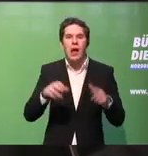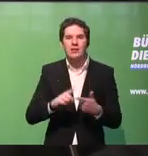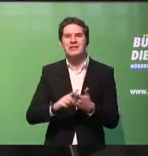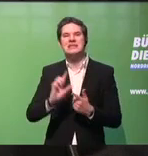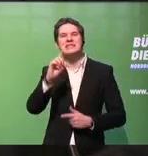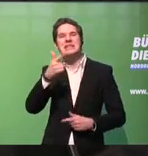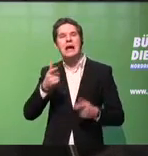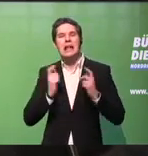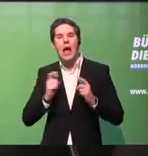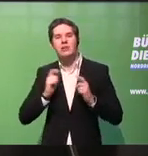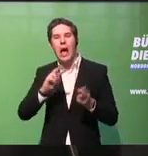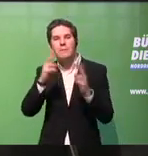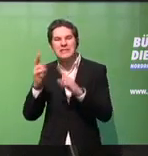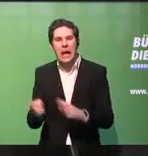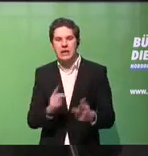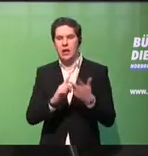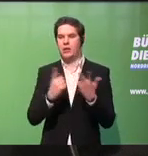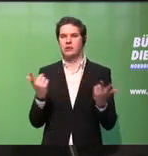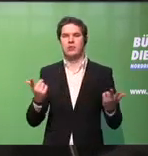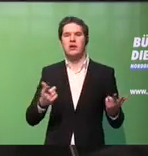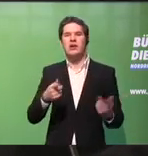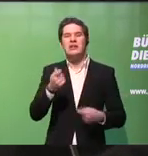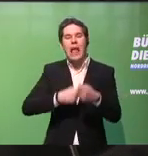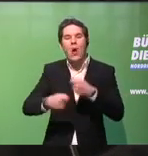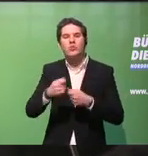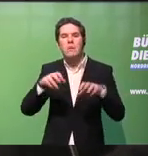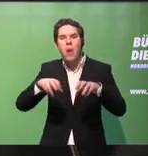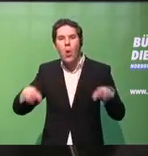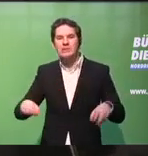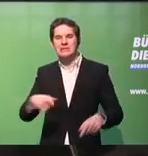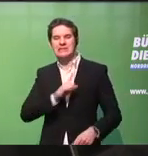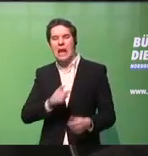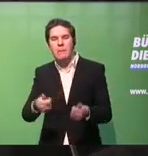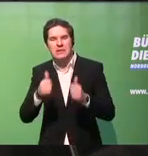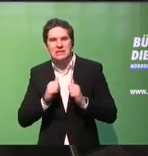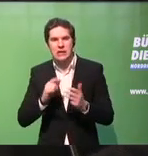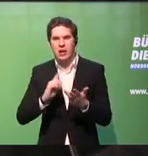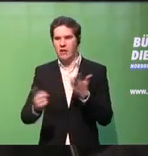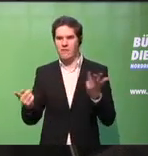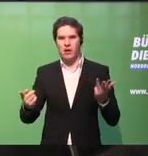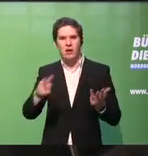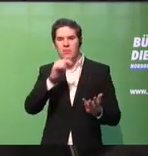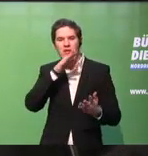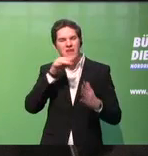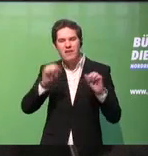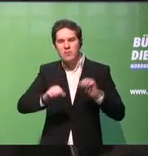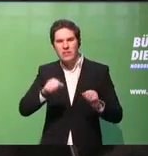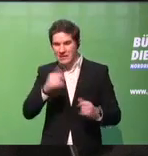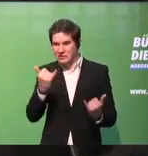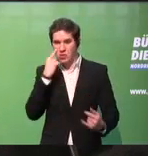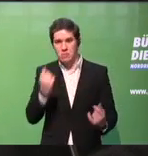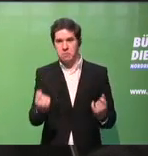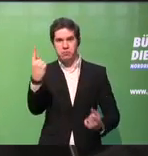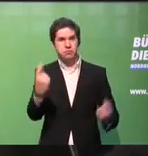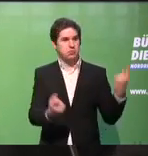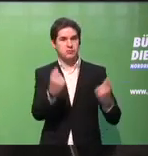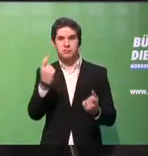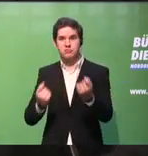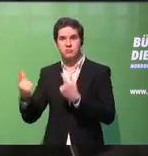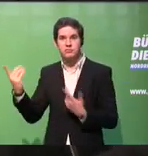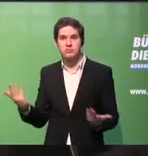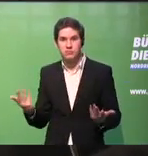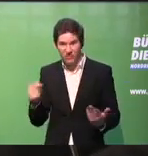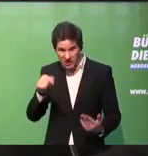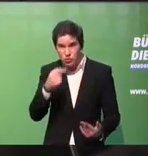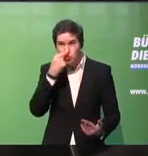Secondhand Upcycler, Tausch- und Teilbörsen, Selbsthilfe oder Urban Gardening Gruppen aus dem Boden sprießen. Es ist kein